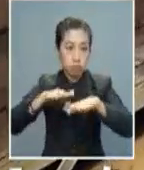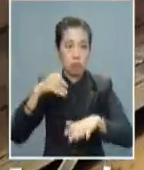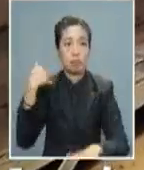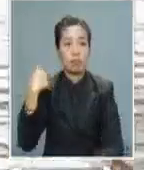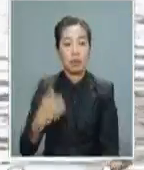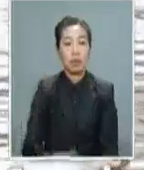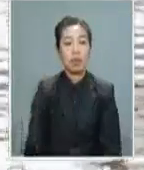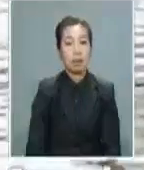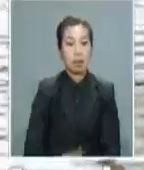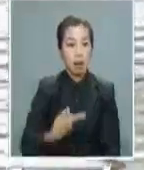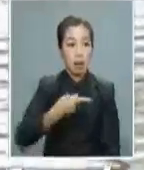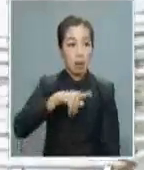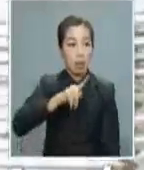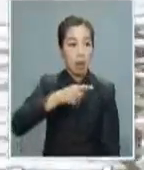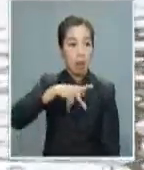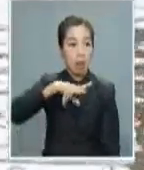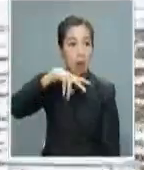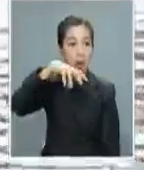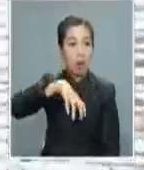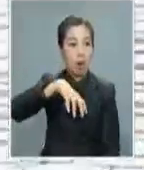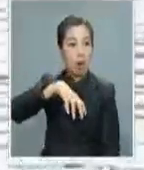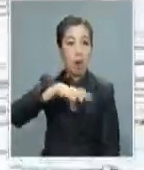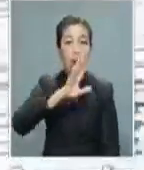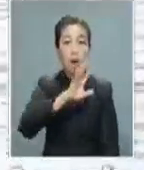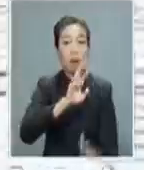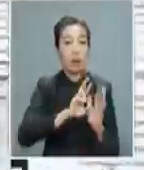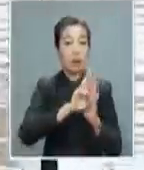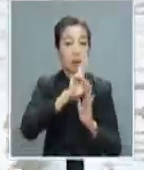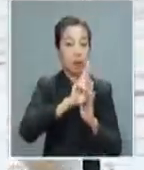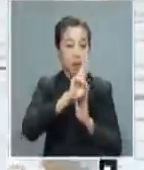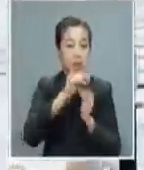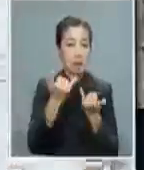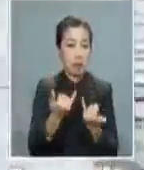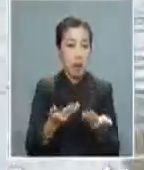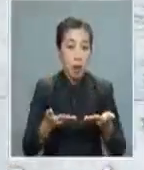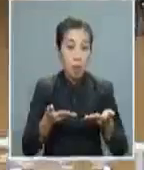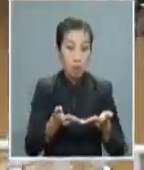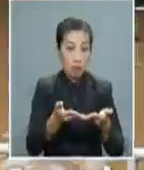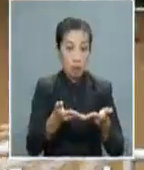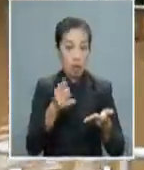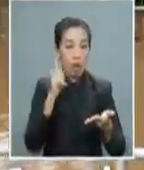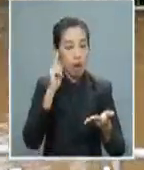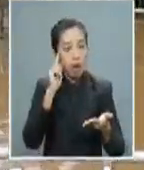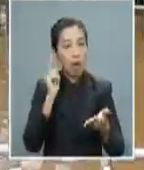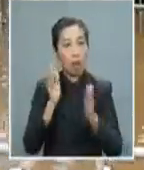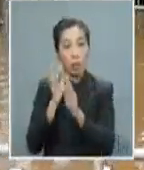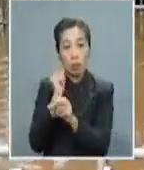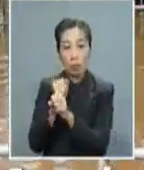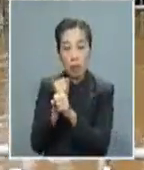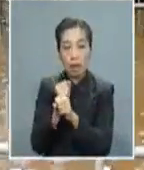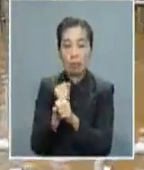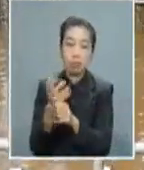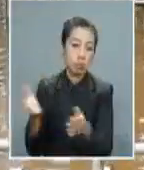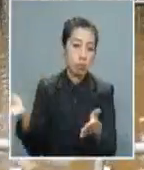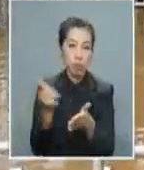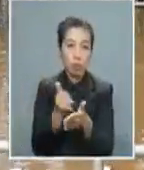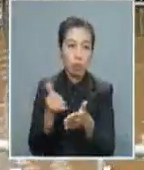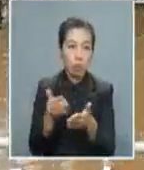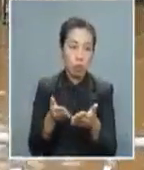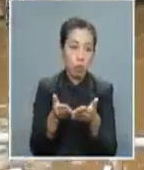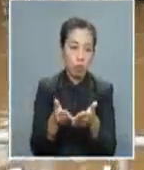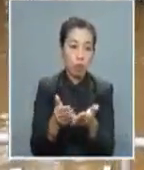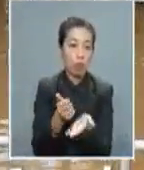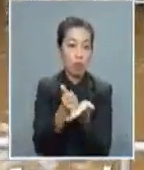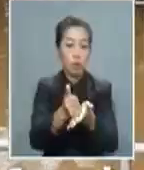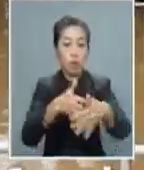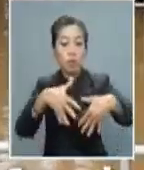ศูนย์ป้องกันและบรรเทาสาธารณภัยเขต15เชียงรายเขาก็เอาเรือท้องแบนรวมถึงเจ้าหน้าที่ลงพื้นที่เข้าไปช่วยเหลือผู้ประส